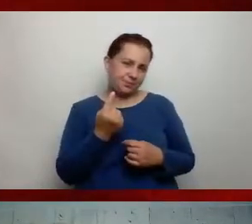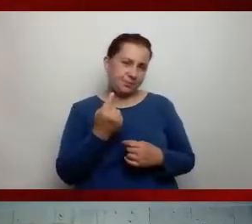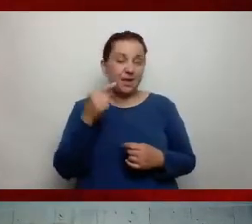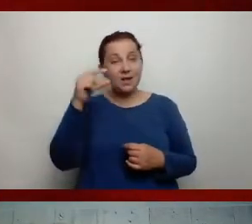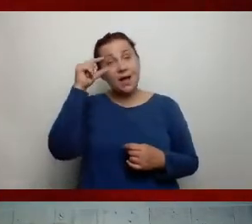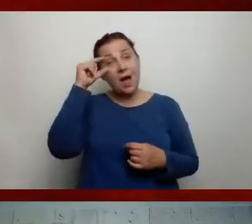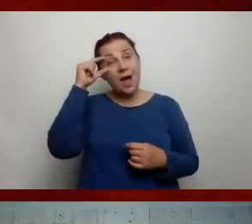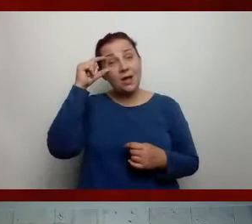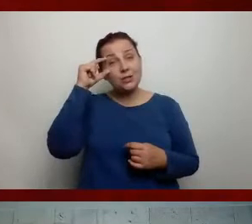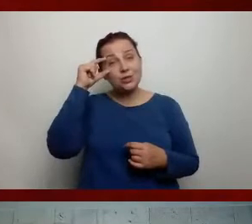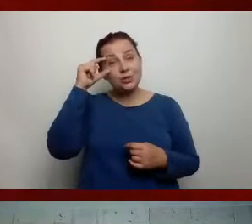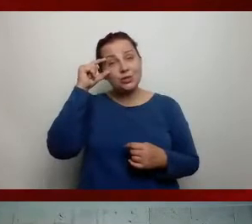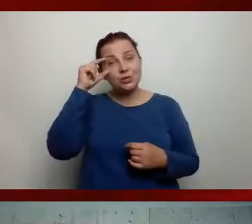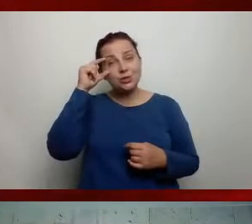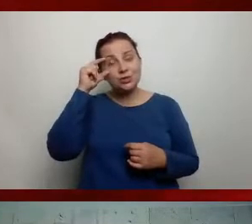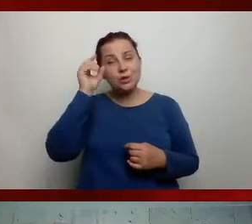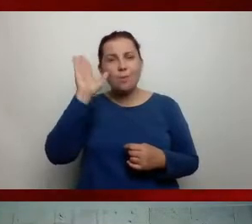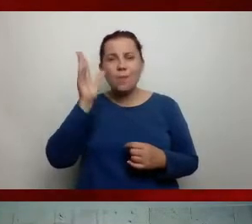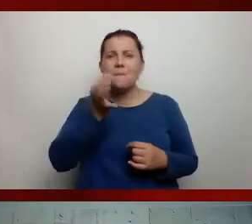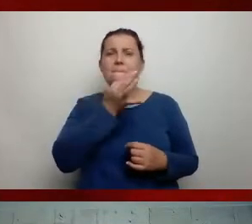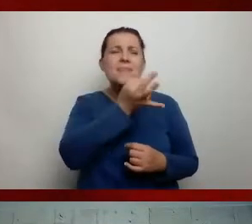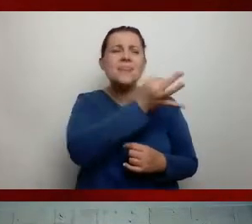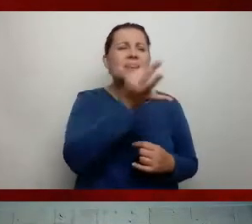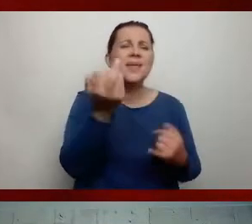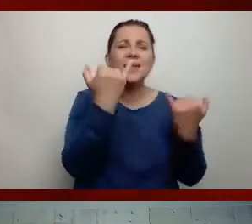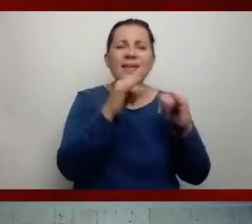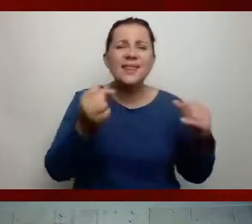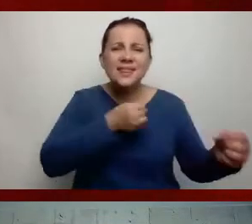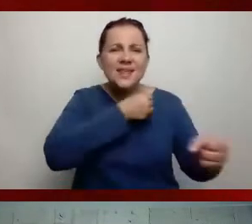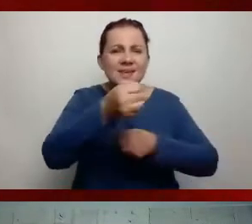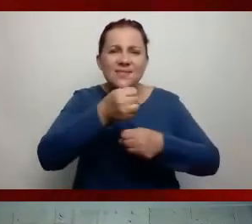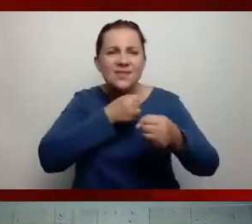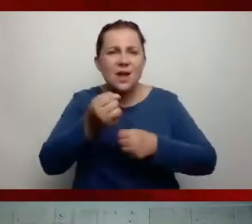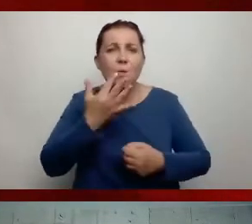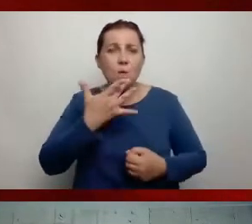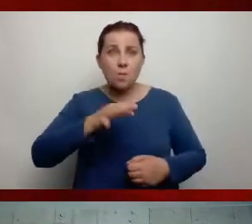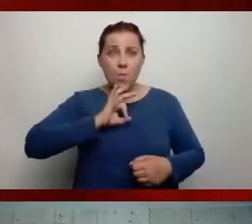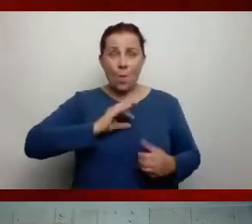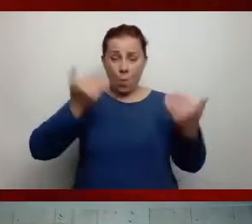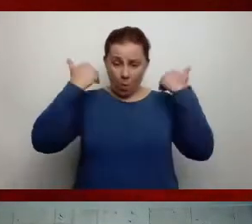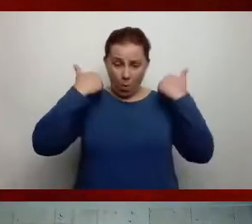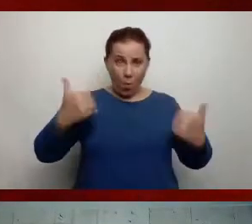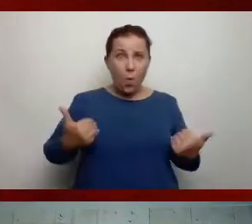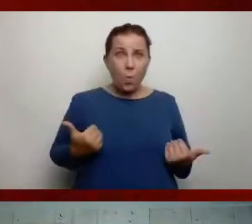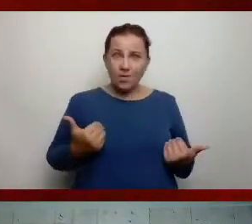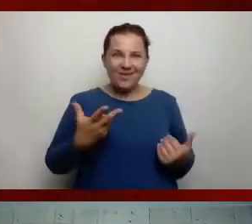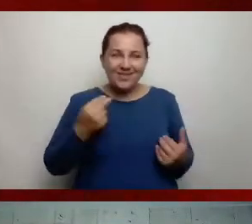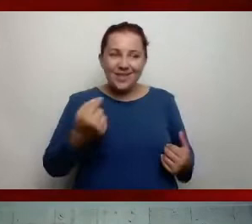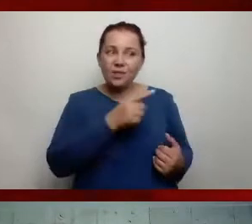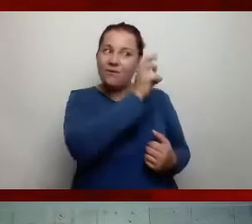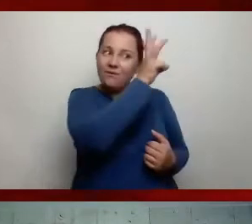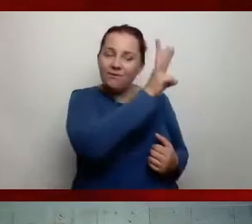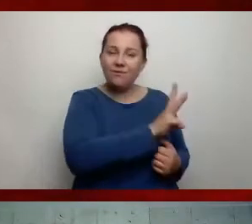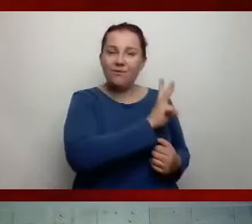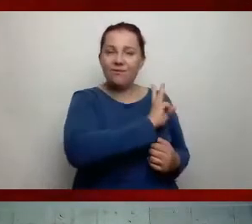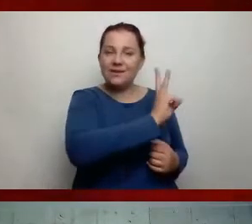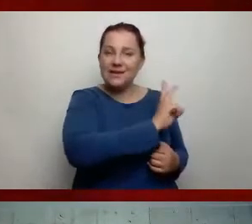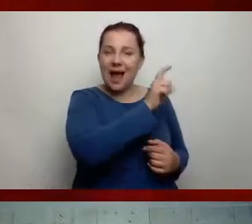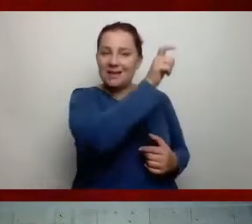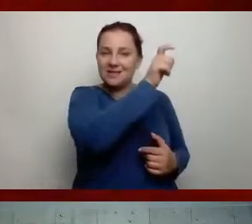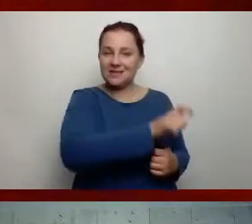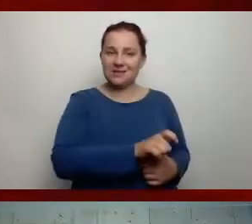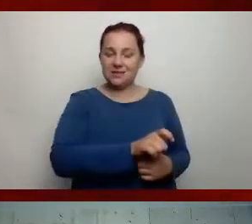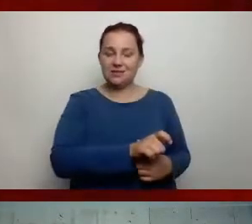też pytany później w innych wywiadach mówił, że to nie jest jego autoportret, to jest autoportret Witkacego. Tak jak